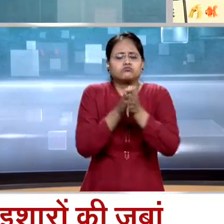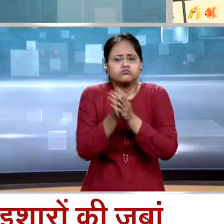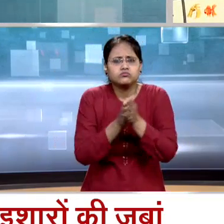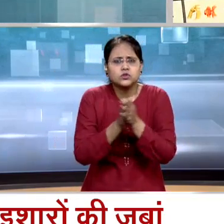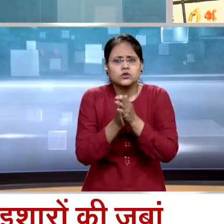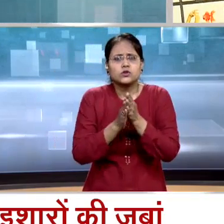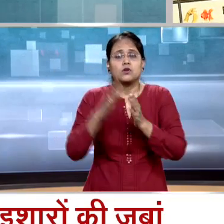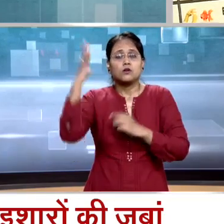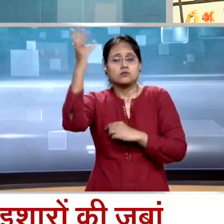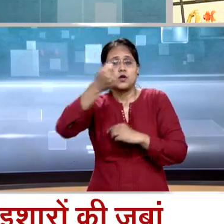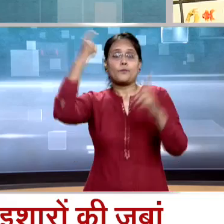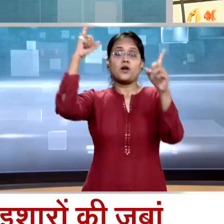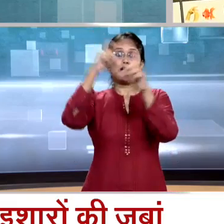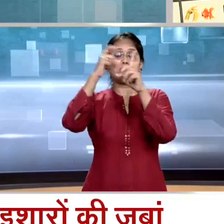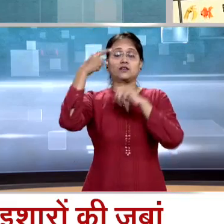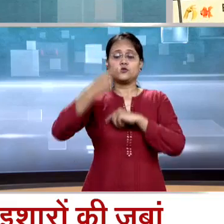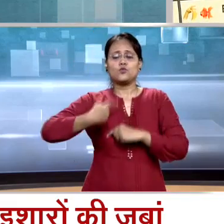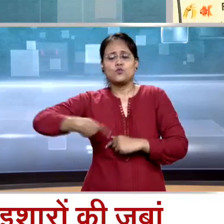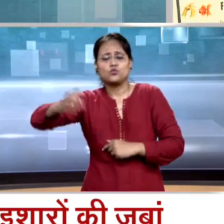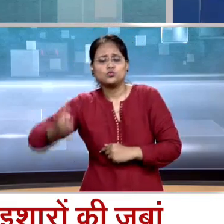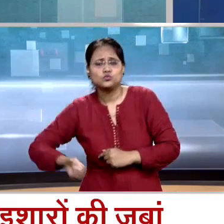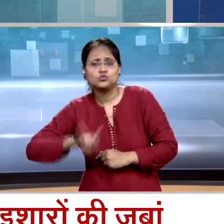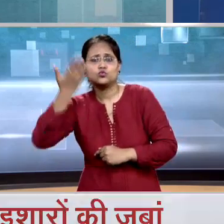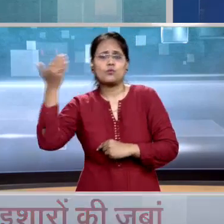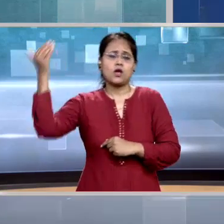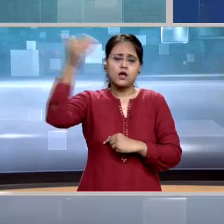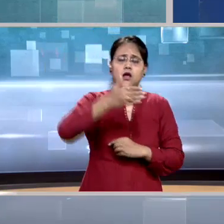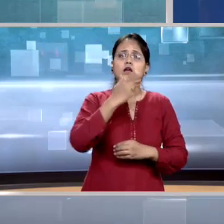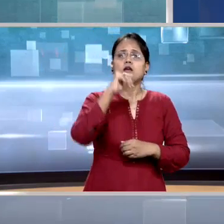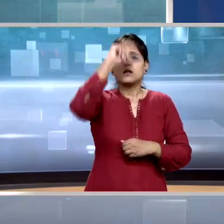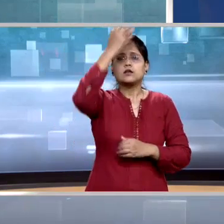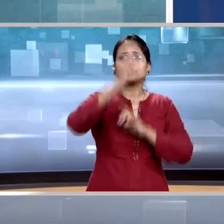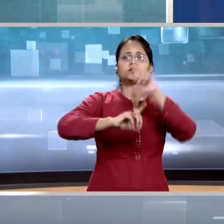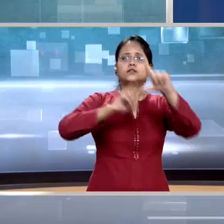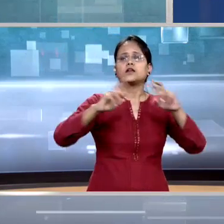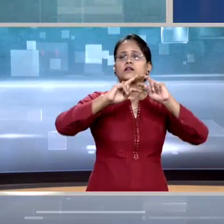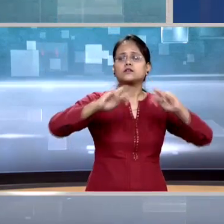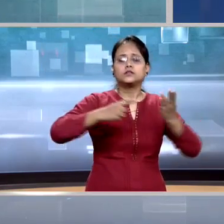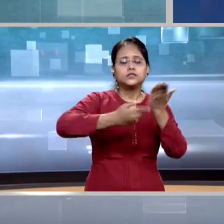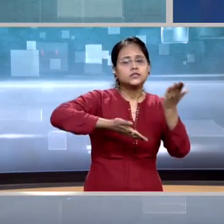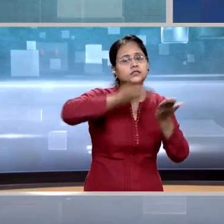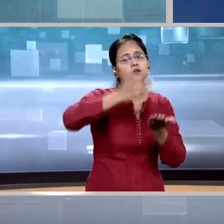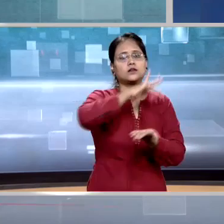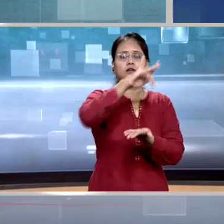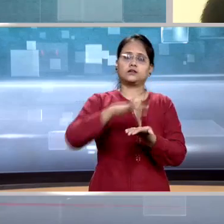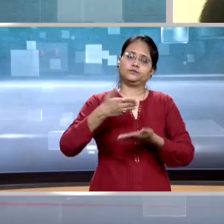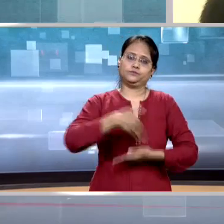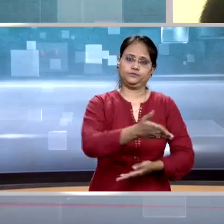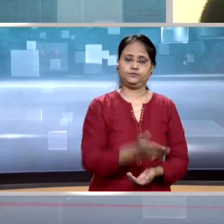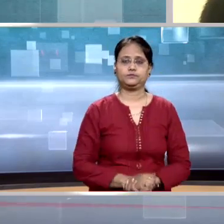जुनून उन्हें हर रोज सुबह राजधानी दिल्ली के इंडियन साइन लैंग्वेज रिसर्च एंड ट्रेनिंग इंस्टीट्यूट में ले आता